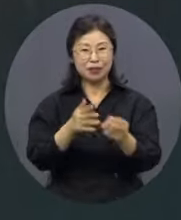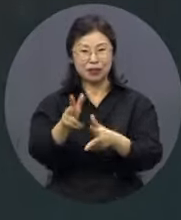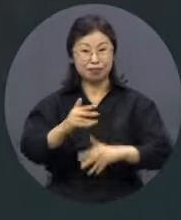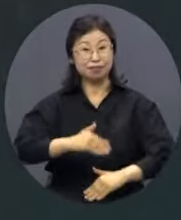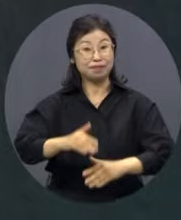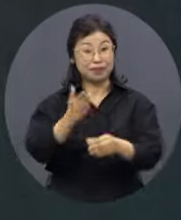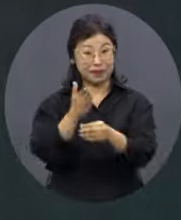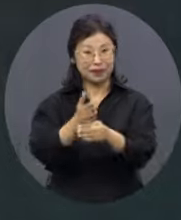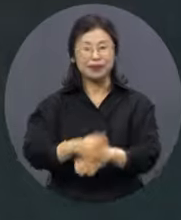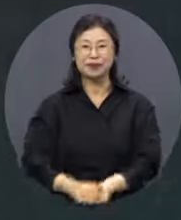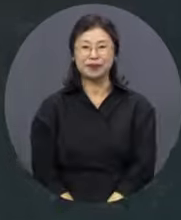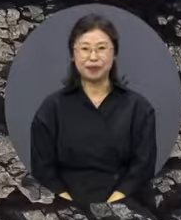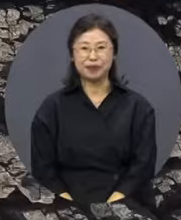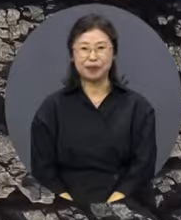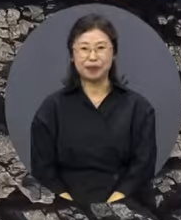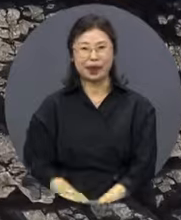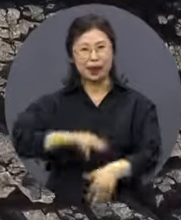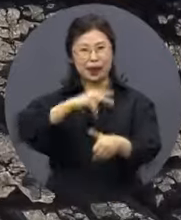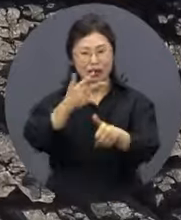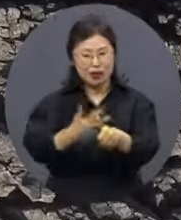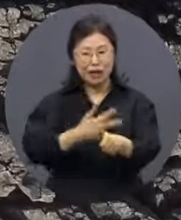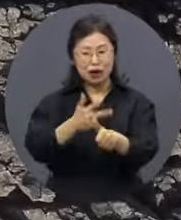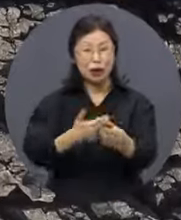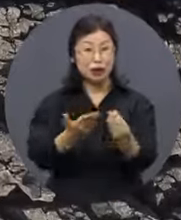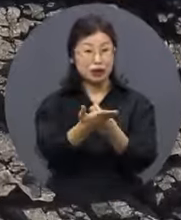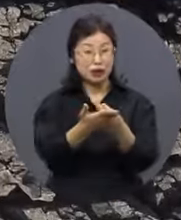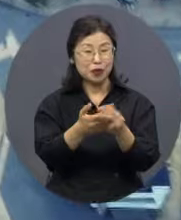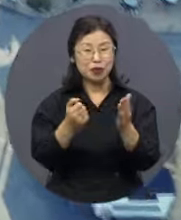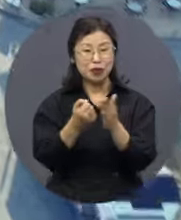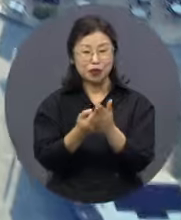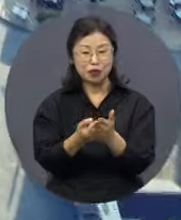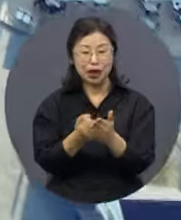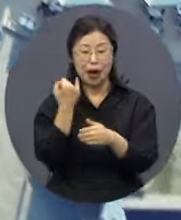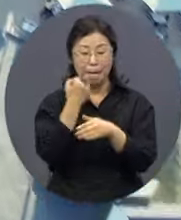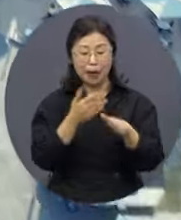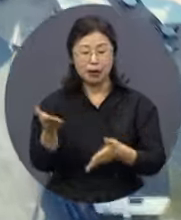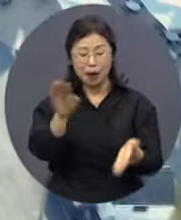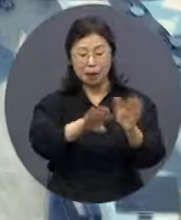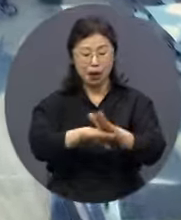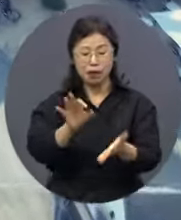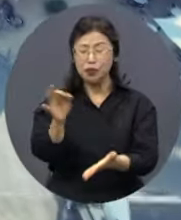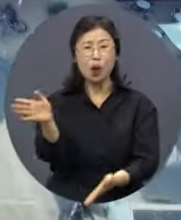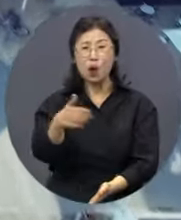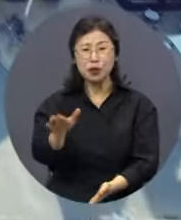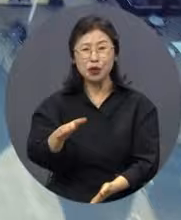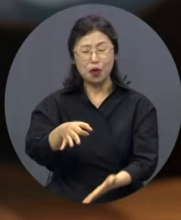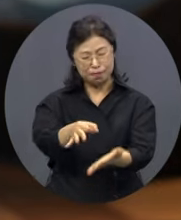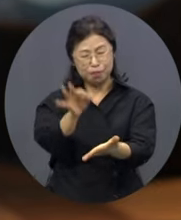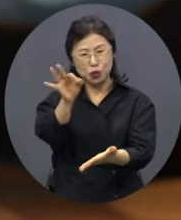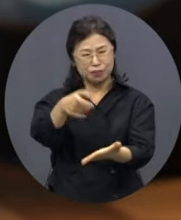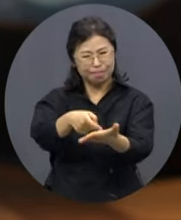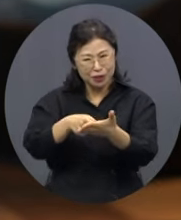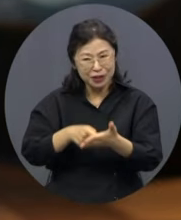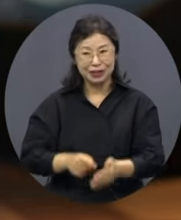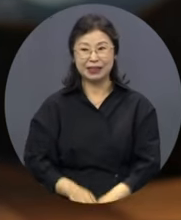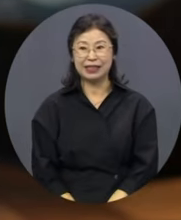추진됩니다 자연적인 섬이기 때문에 매립 비용이 들지 않아 훨 유리합니다